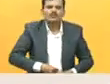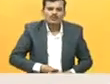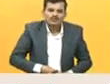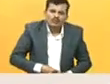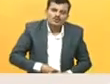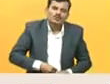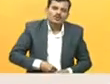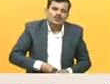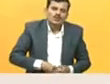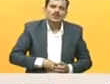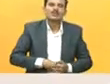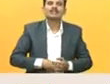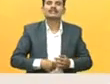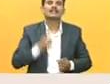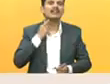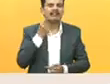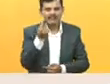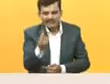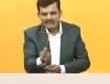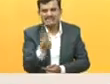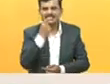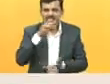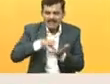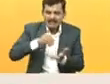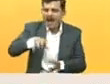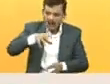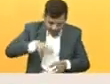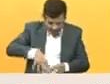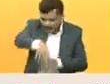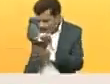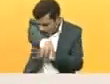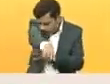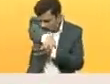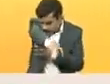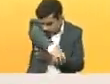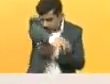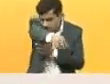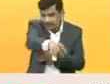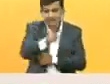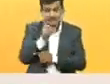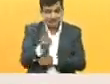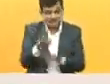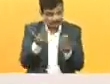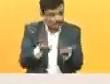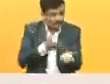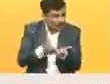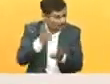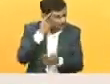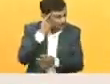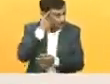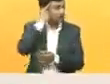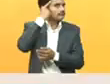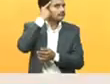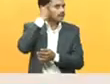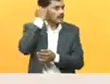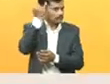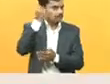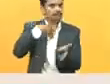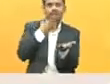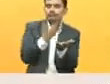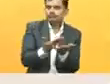लिए खेतों का रुख कर रहे हैं, इसलिए गांव वालों ने इसका समाधान निकालने की